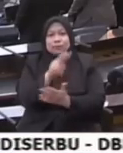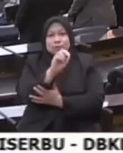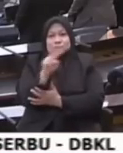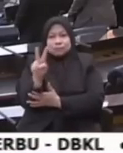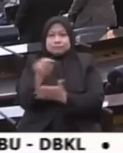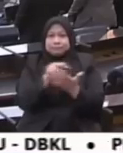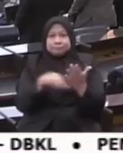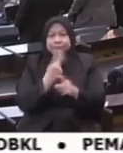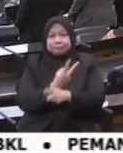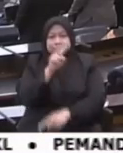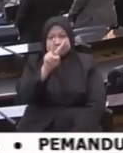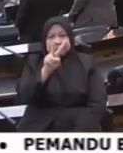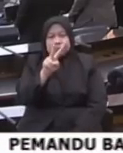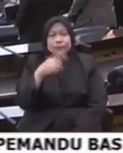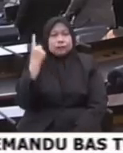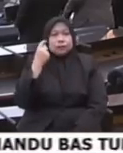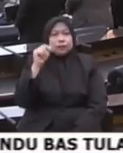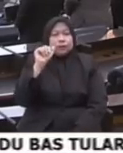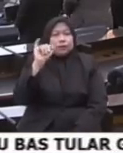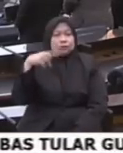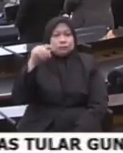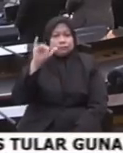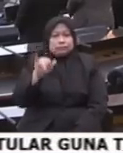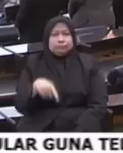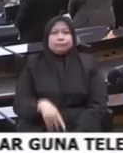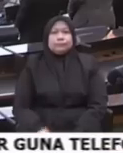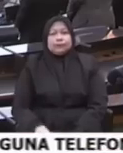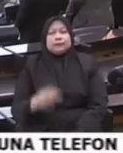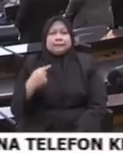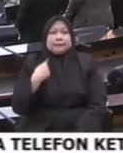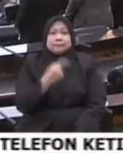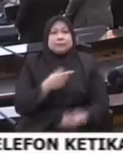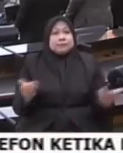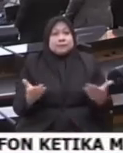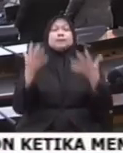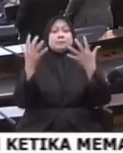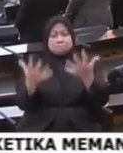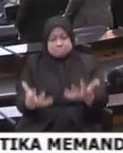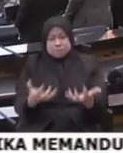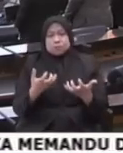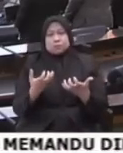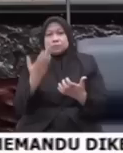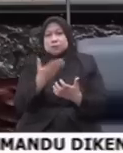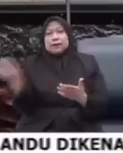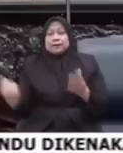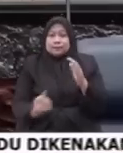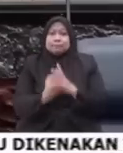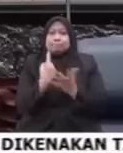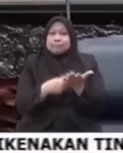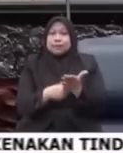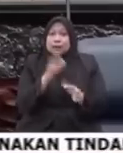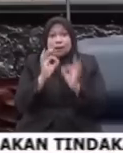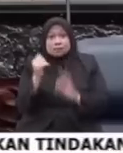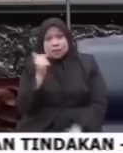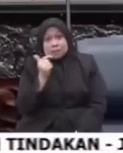kalian yang kedua kalau begitu caranya saya ingat kami di sini mau juga kalau ini dibahaskan kalau tidak